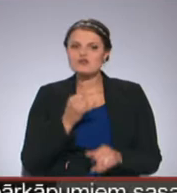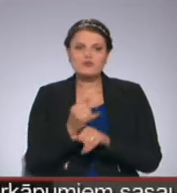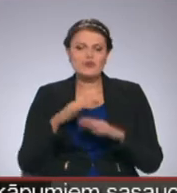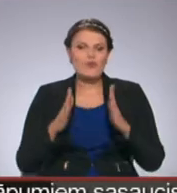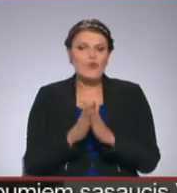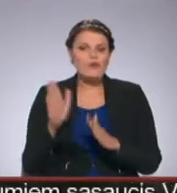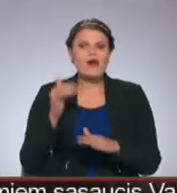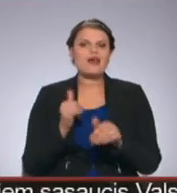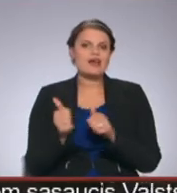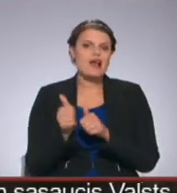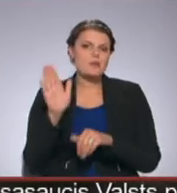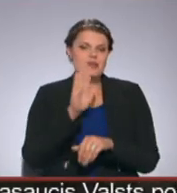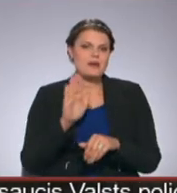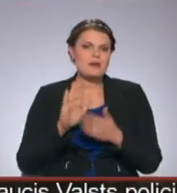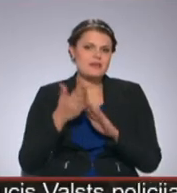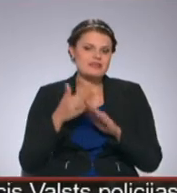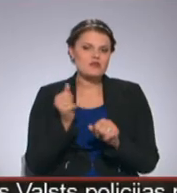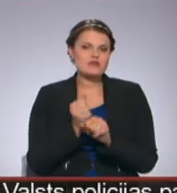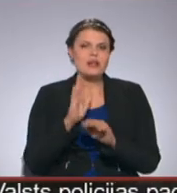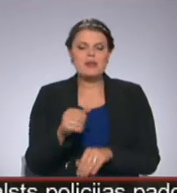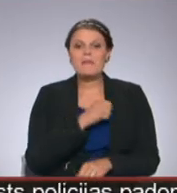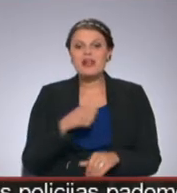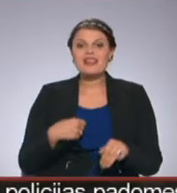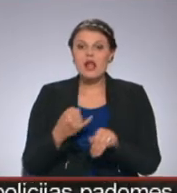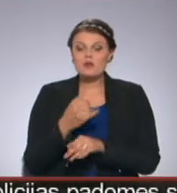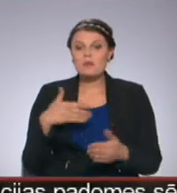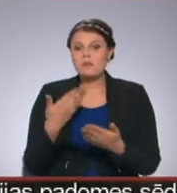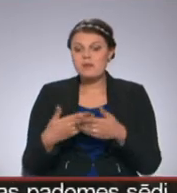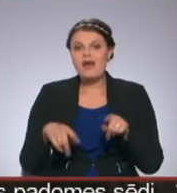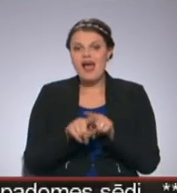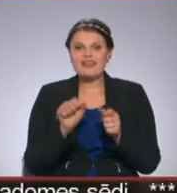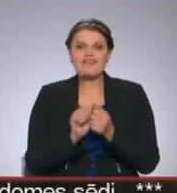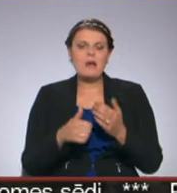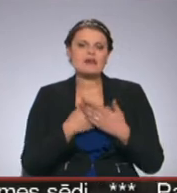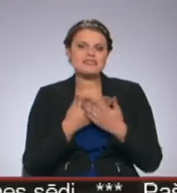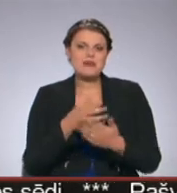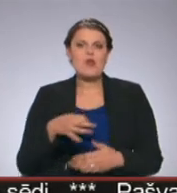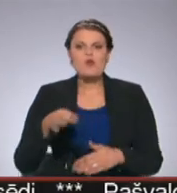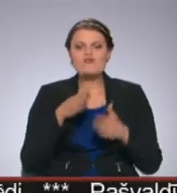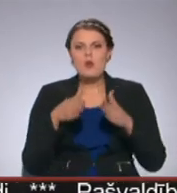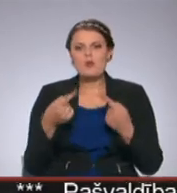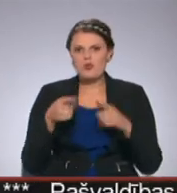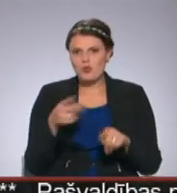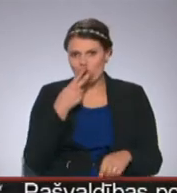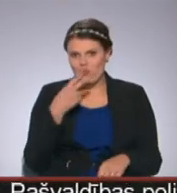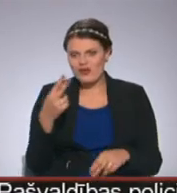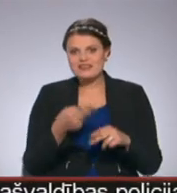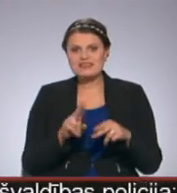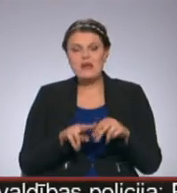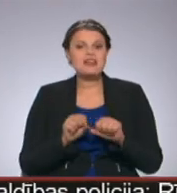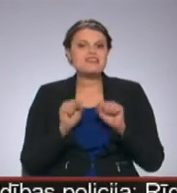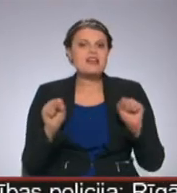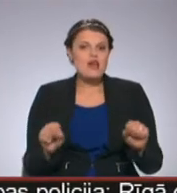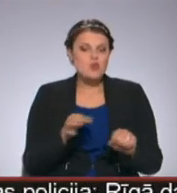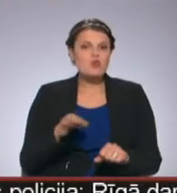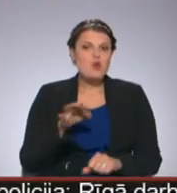kaimiņu pilsētu Valgu strādāt pie militārā turisma piedāvājuma, tāpat arī dabas mīļotājiem novadā būtu ko redzēt. Tāpēc jāiedrošina